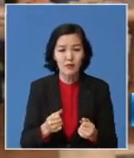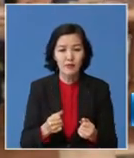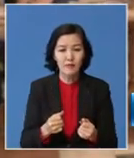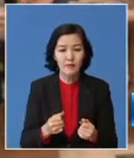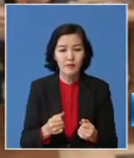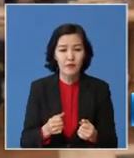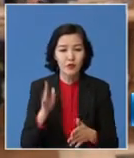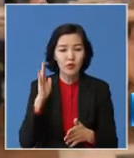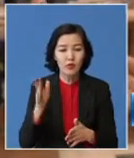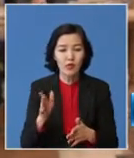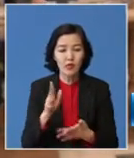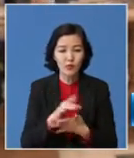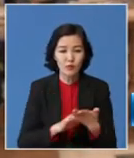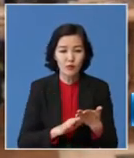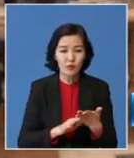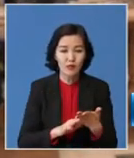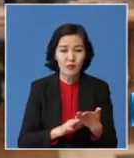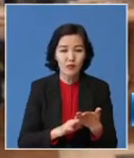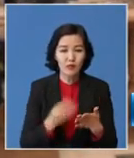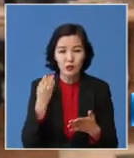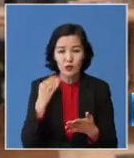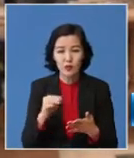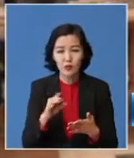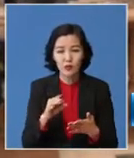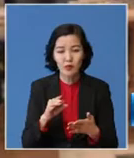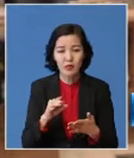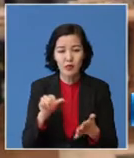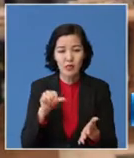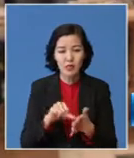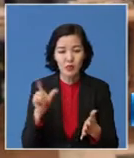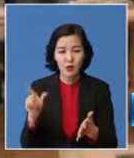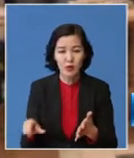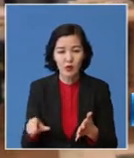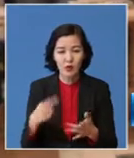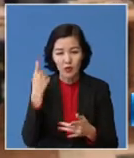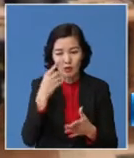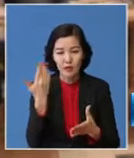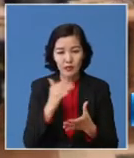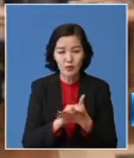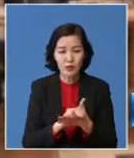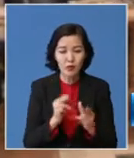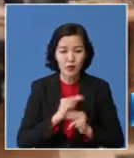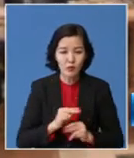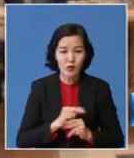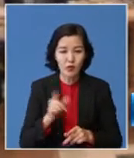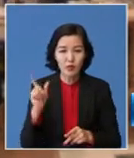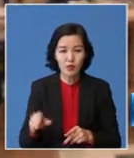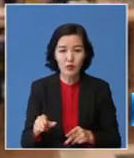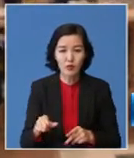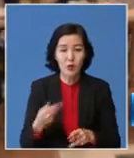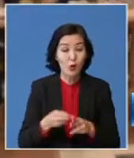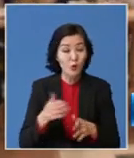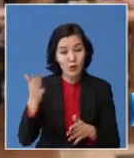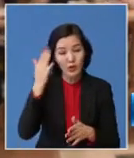что-то дальше, супергероики они не видят. Что это тоже есть, как это выглядит, что есть люди, работающие над этим, что это люди талантливые